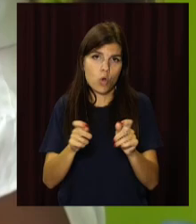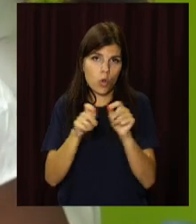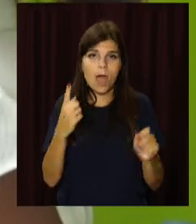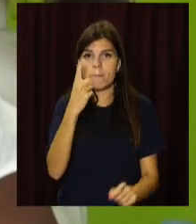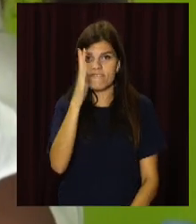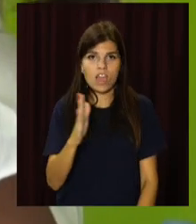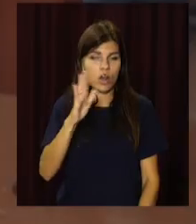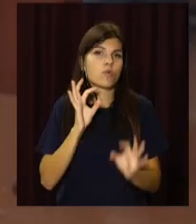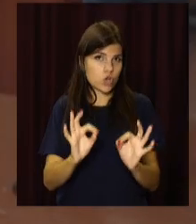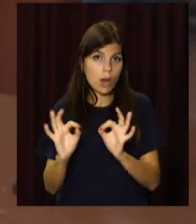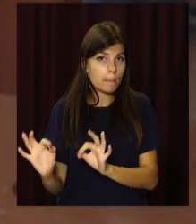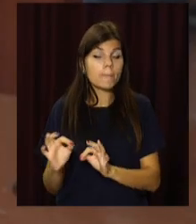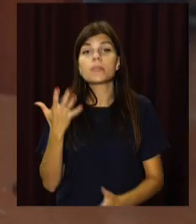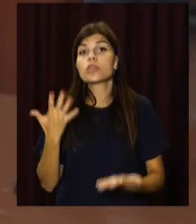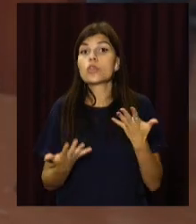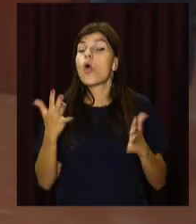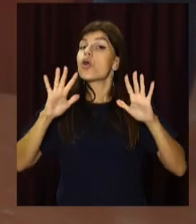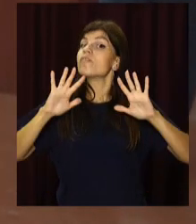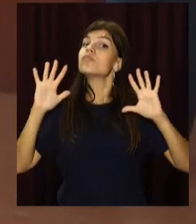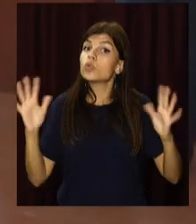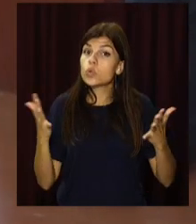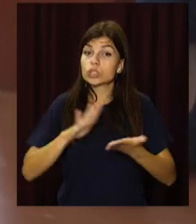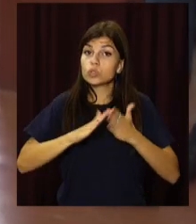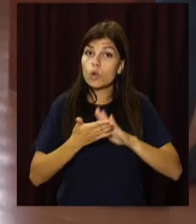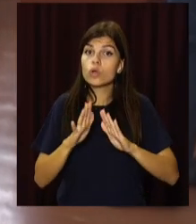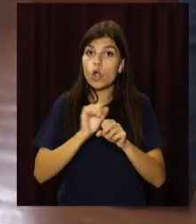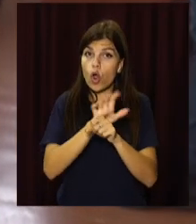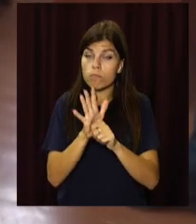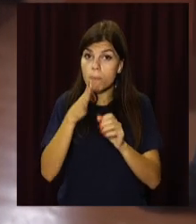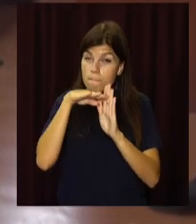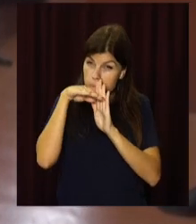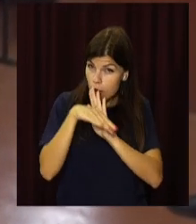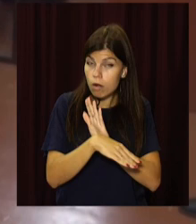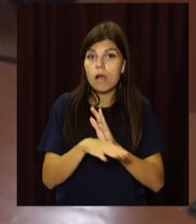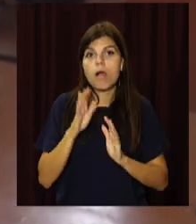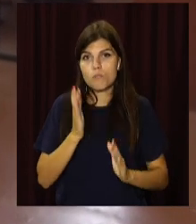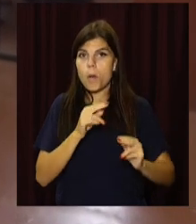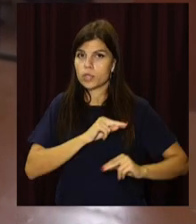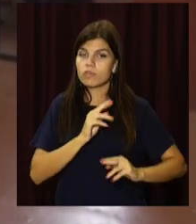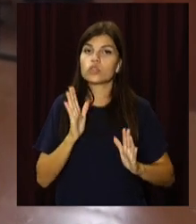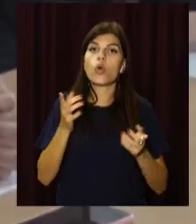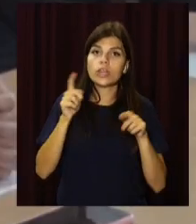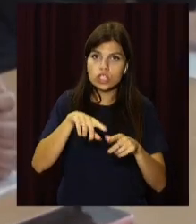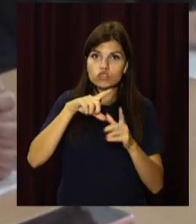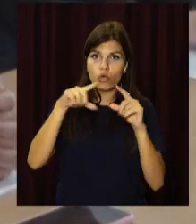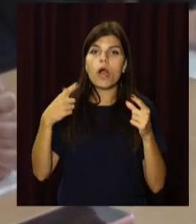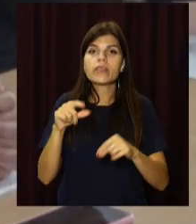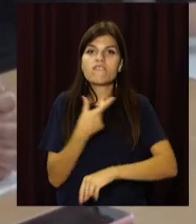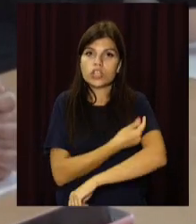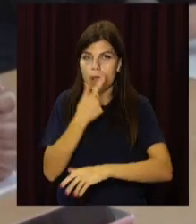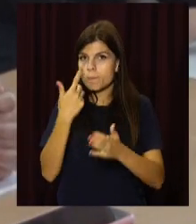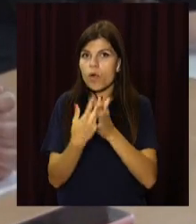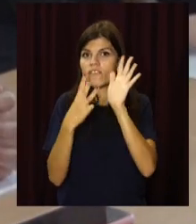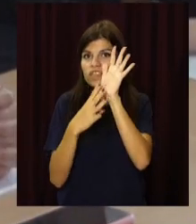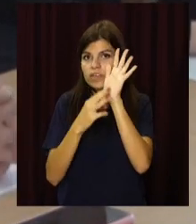1 вересня. Однак, якщо ситуація з коронавірусом погіршить, працюватимуть лише ті заклади, де вакциновані